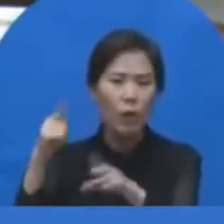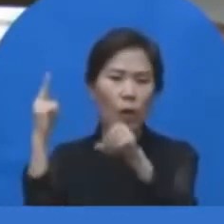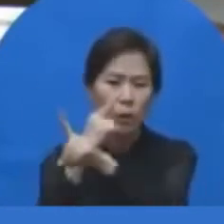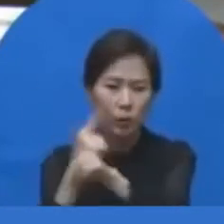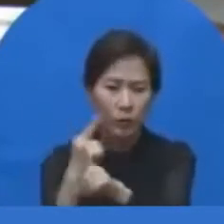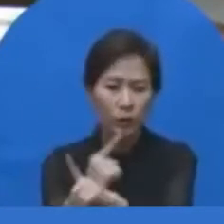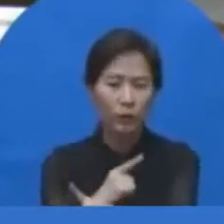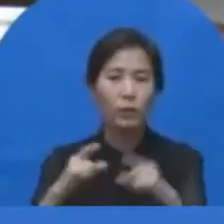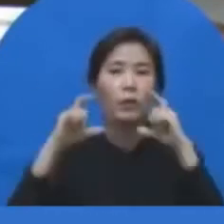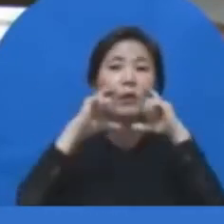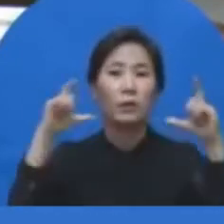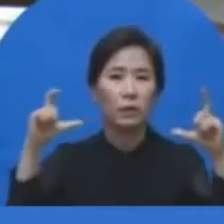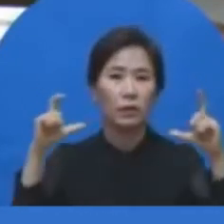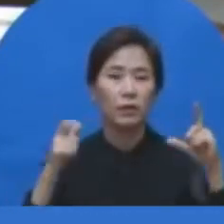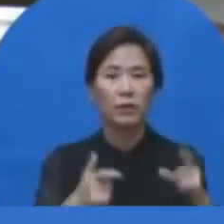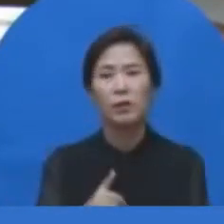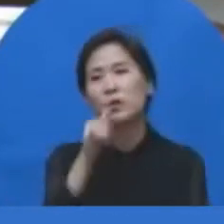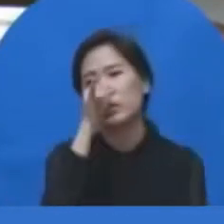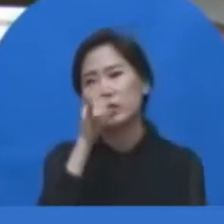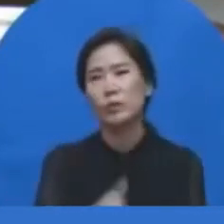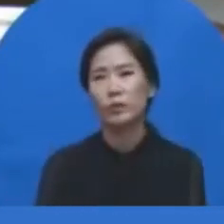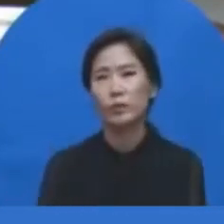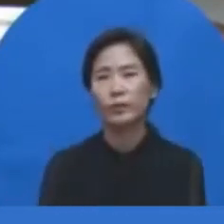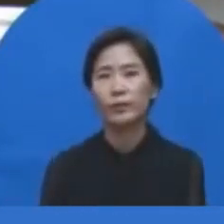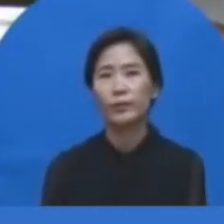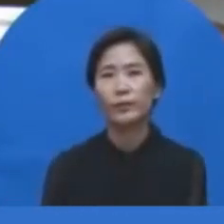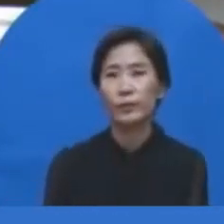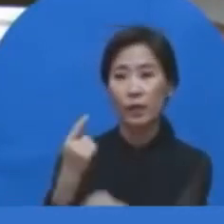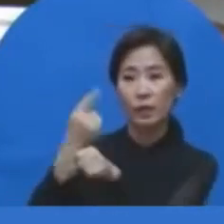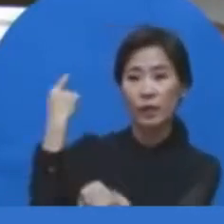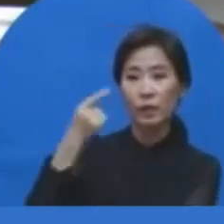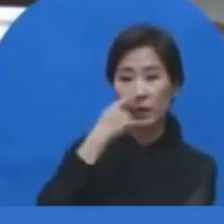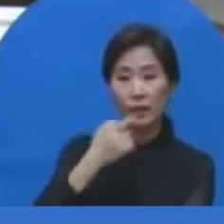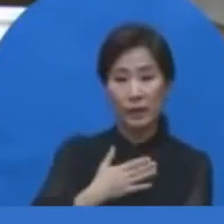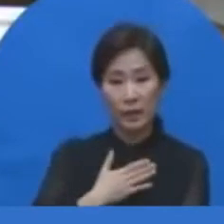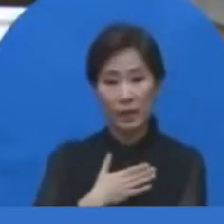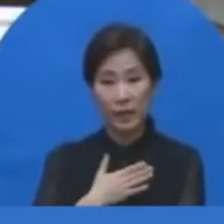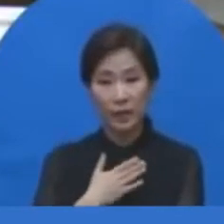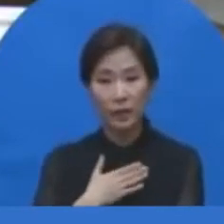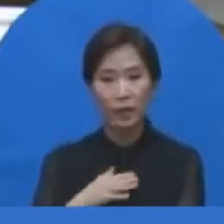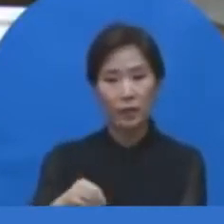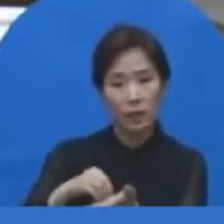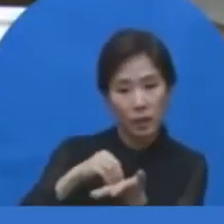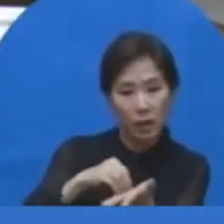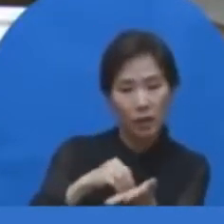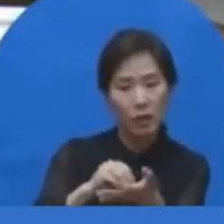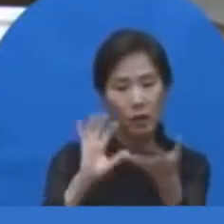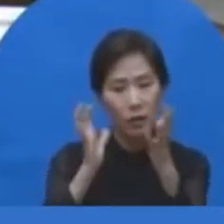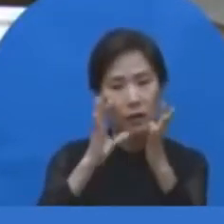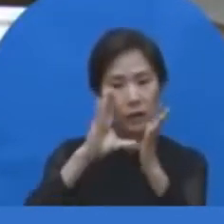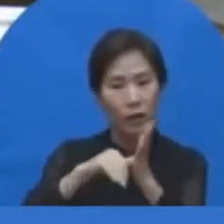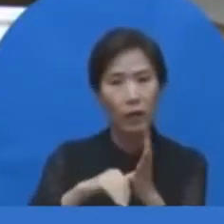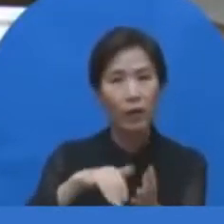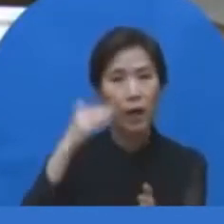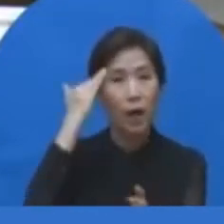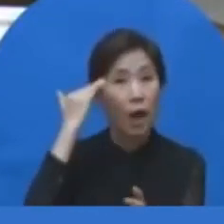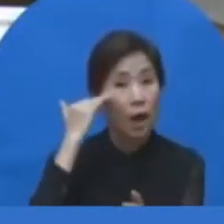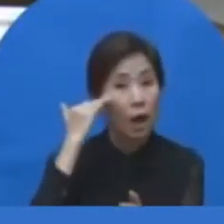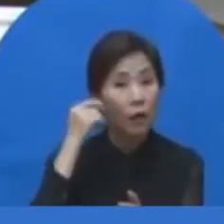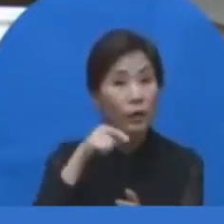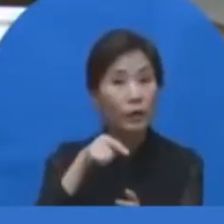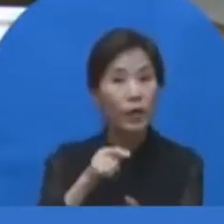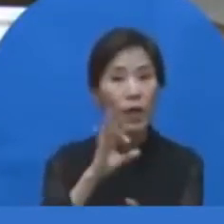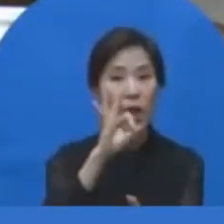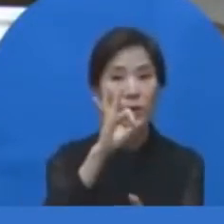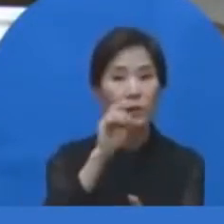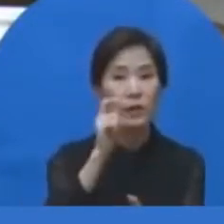점 그리고 작년에 제가 조금 관여했던 것이 한 EU FTA에 그 문제가 되었을